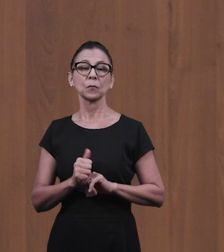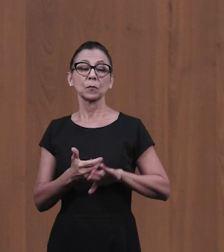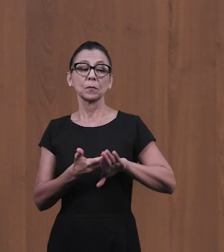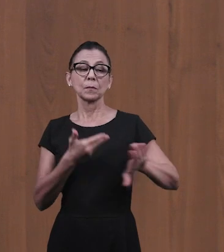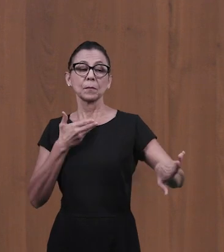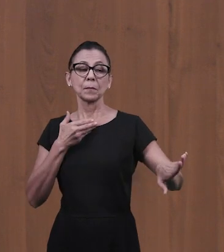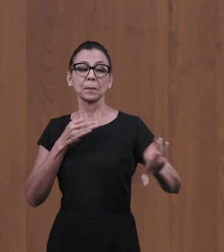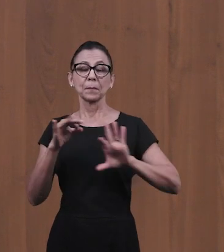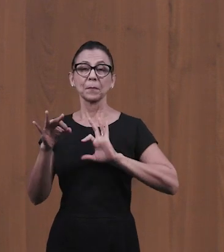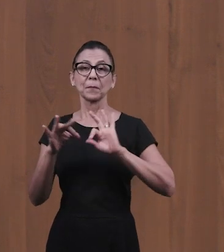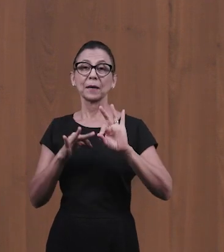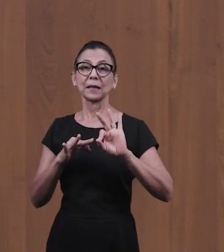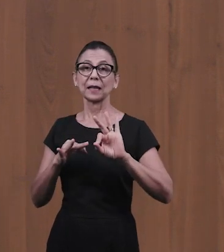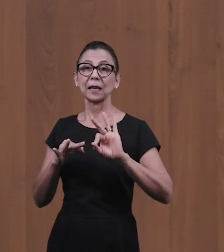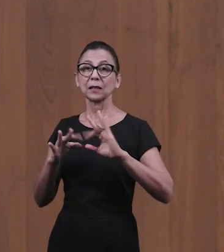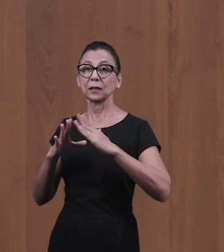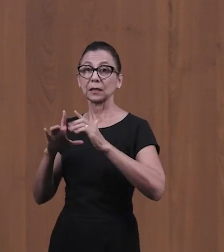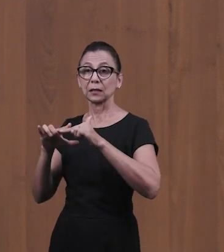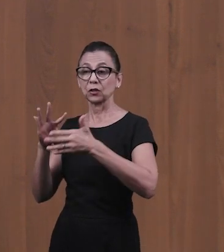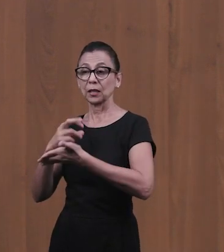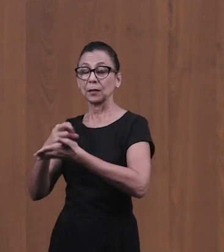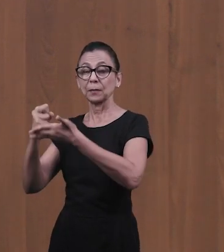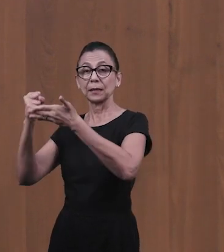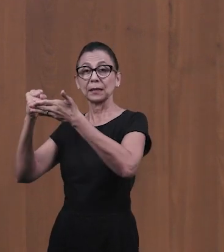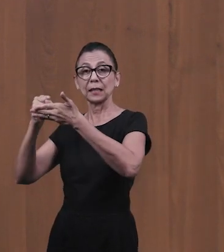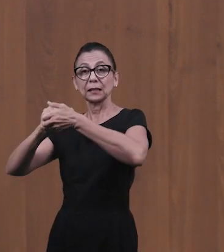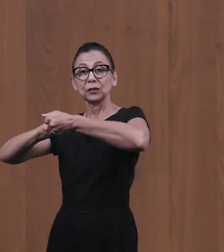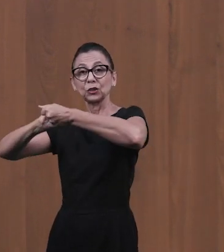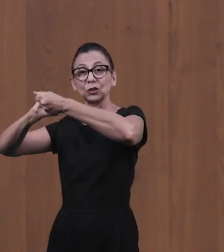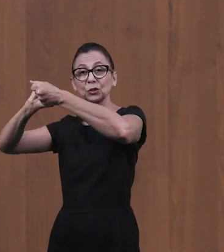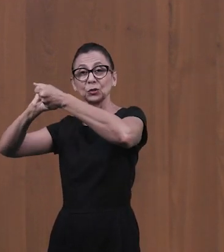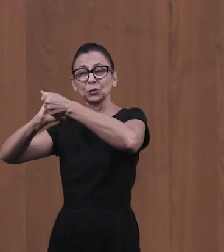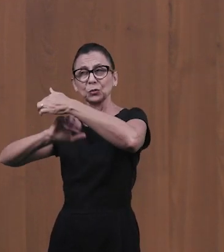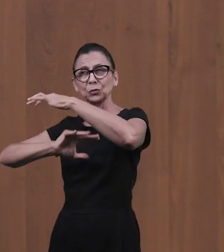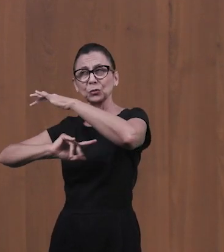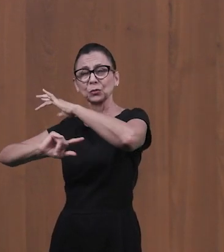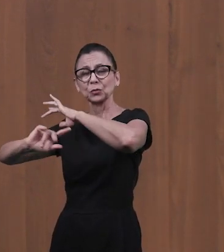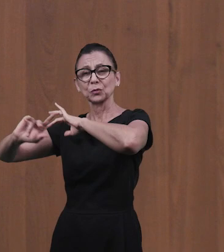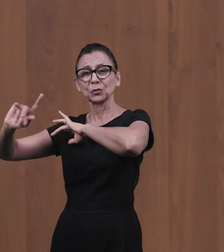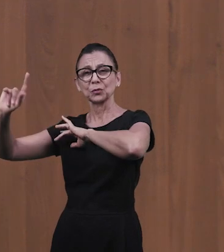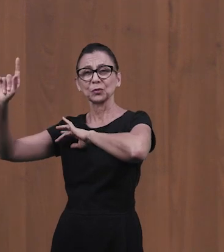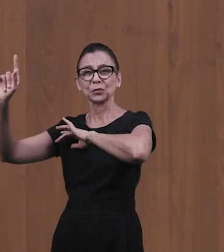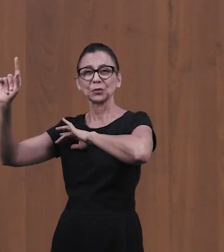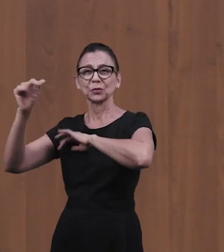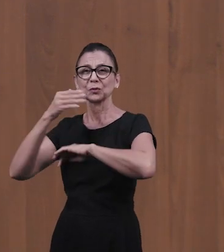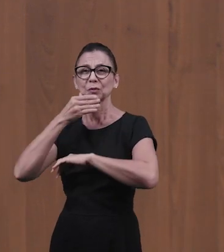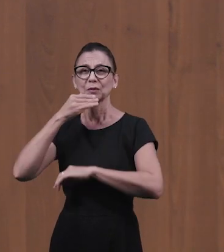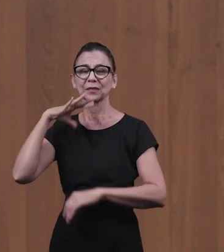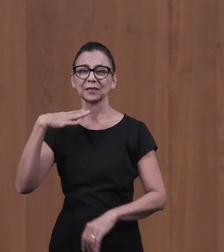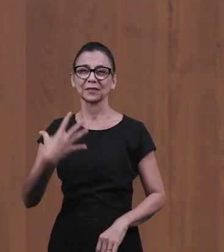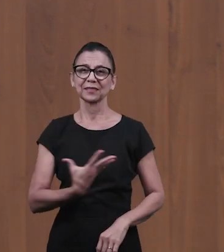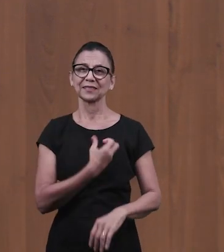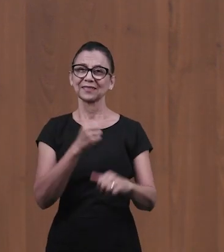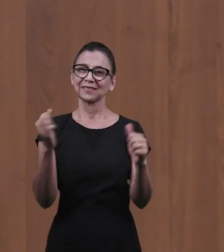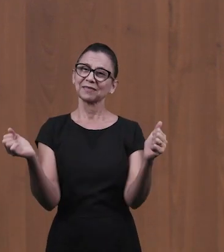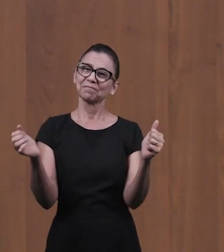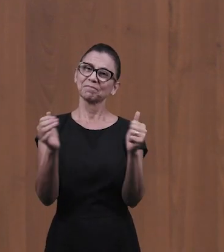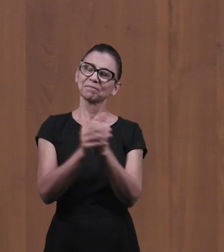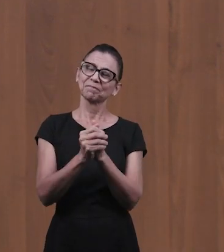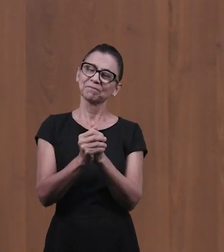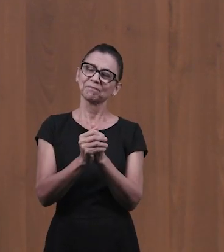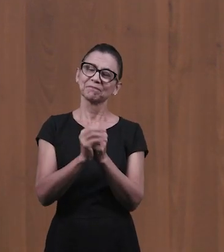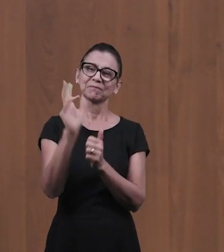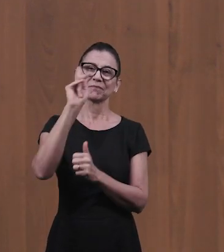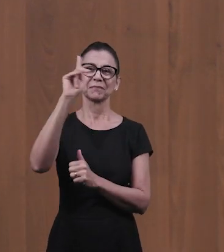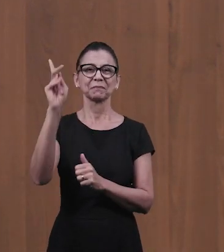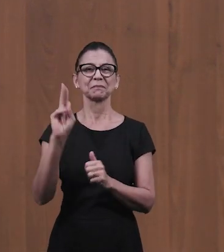jour de l'enlèvement de l'Église. Et nous allons vivre pour toujours ensemble avec notre Sauveur. Amen.